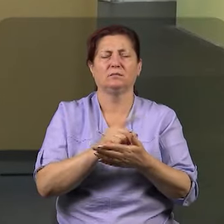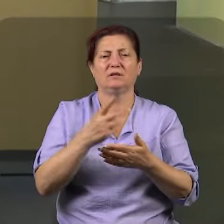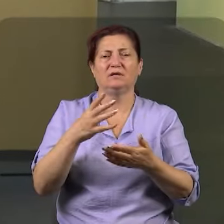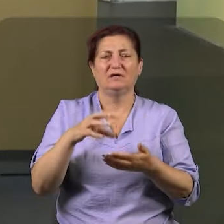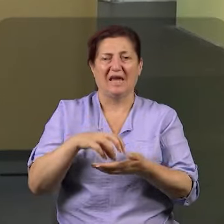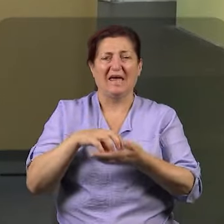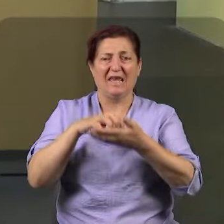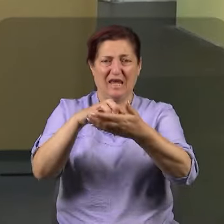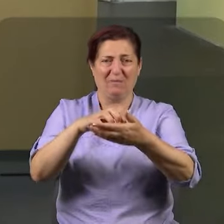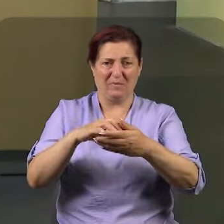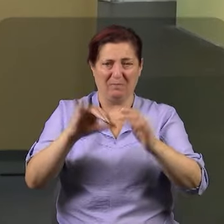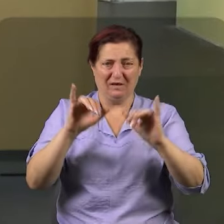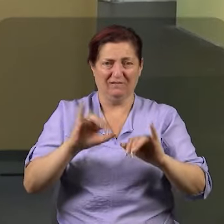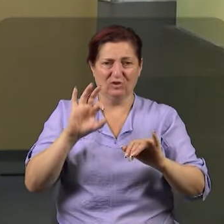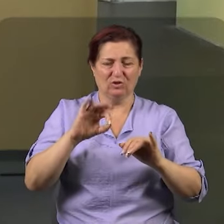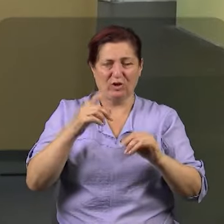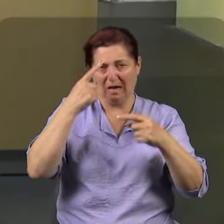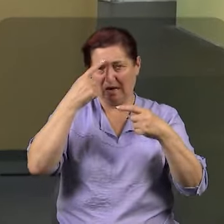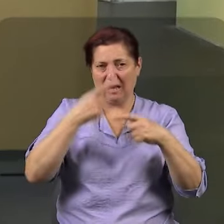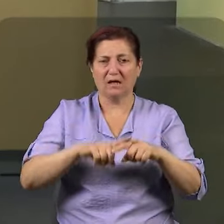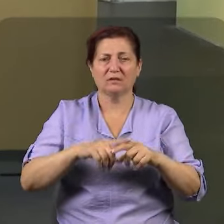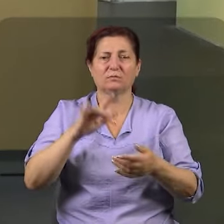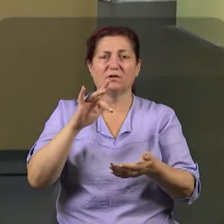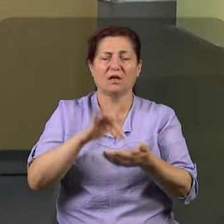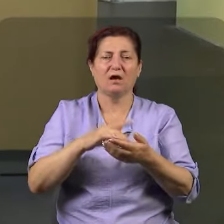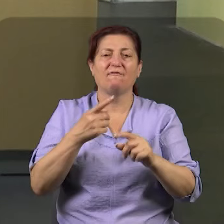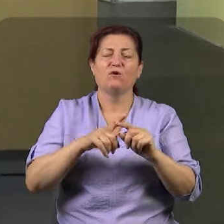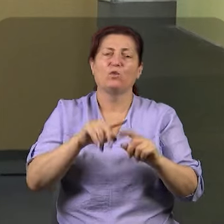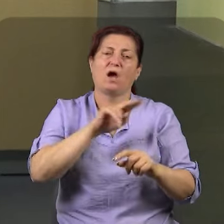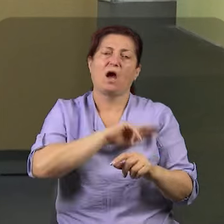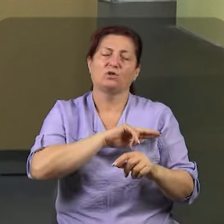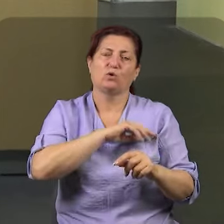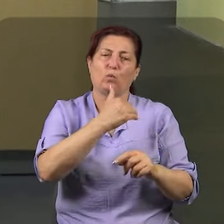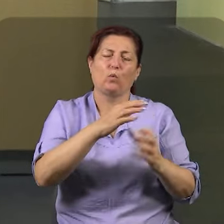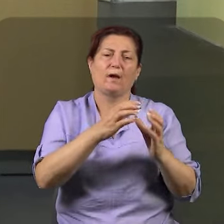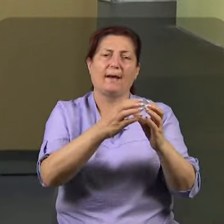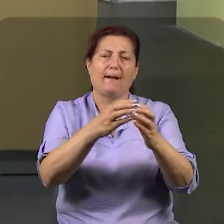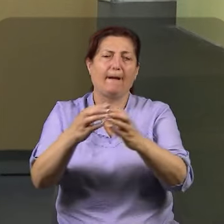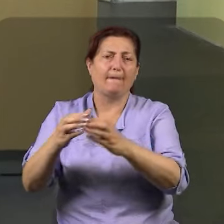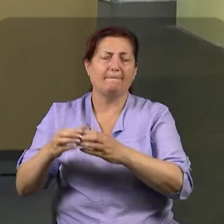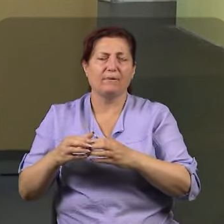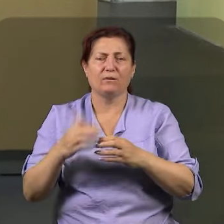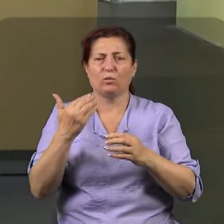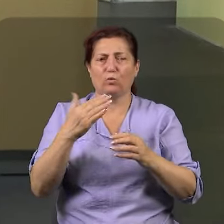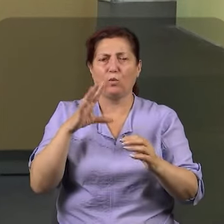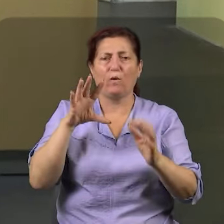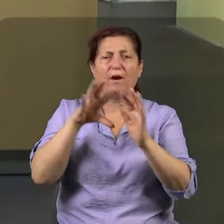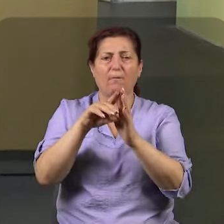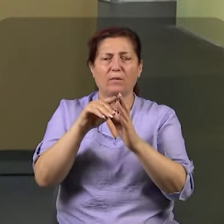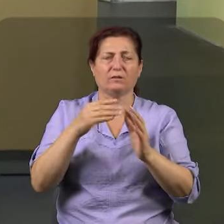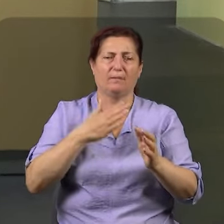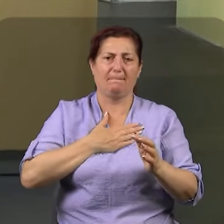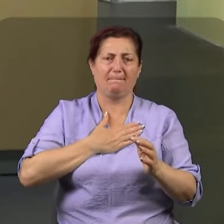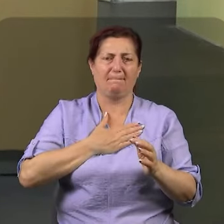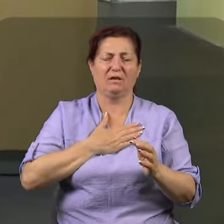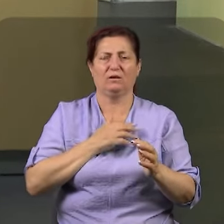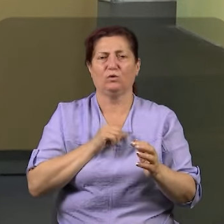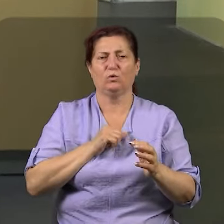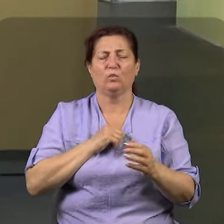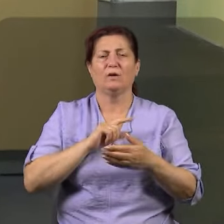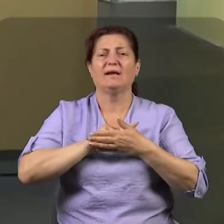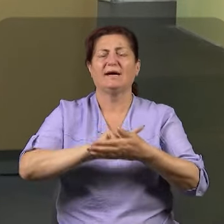չէ ձևավորվել ակադեմիական քաղաք, որը աշխատանքային խմբերի ոնց որ գործունեությունն է համակարգում։ Մենք էլ ենք այդ քննարկումներից մեկի